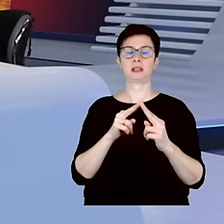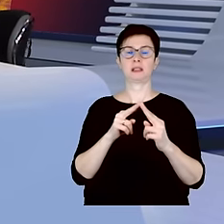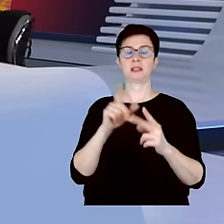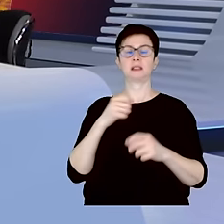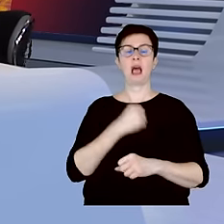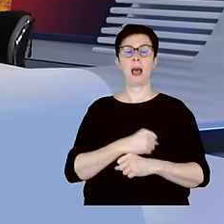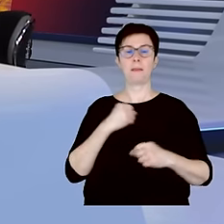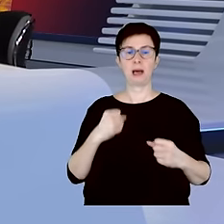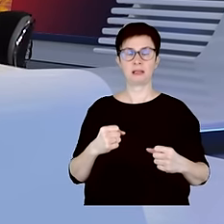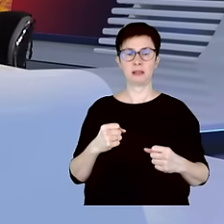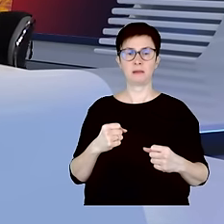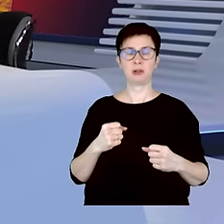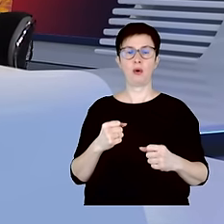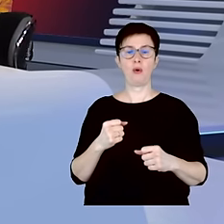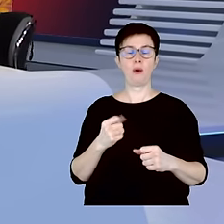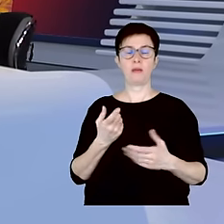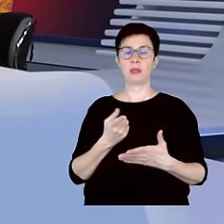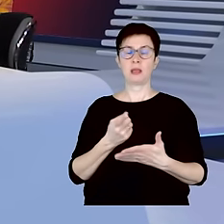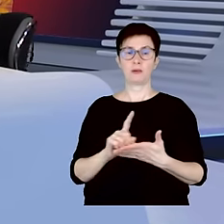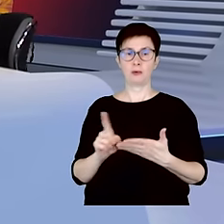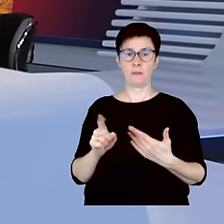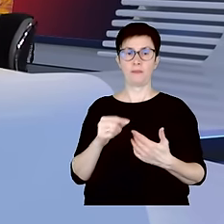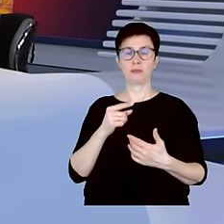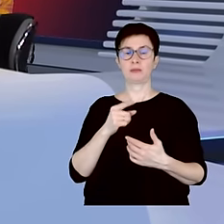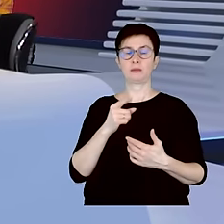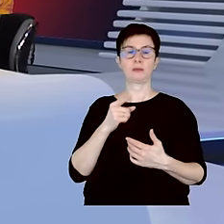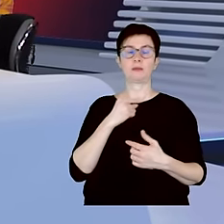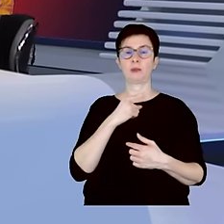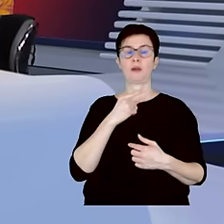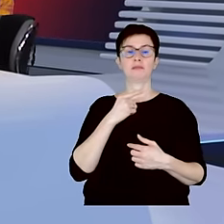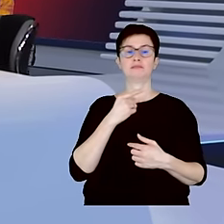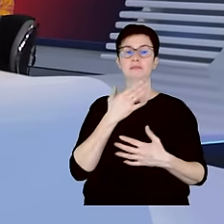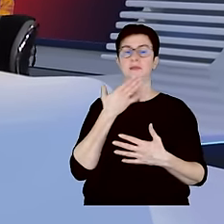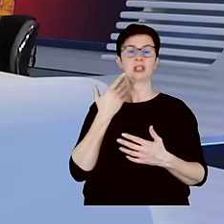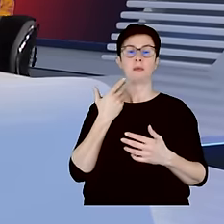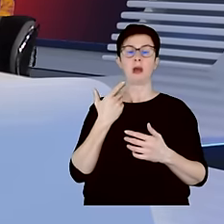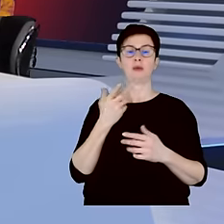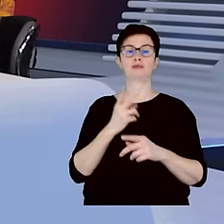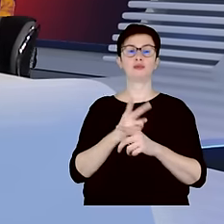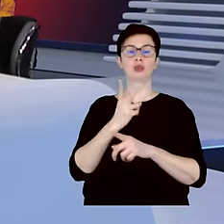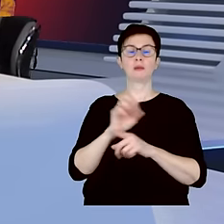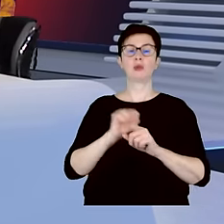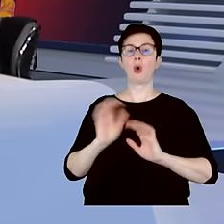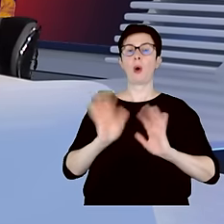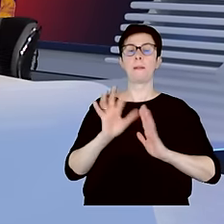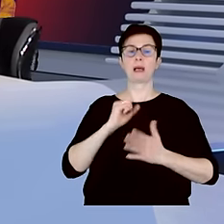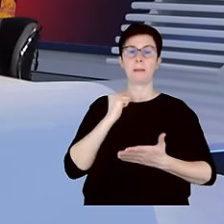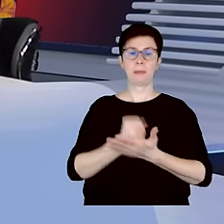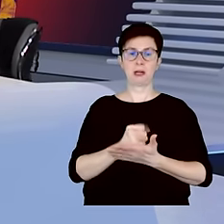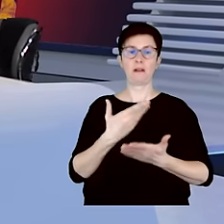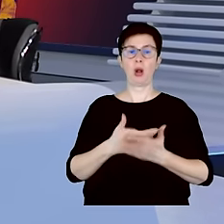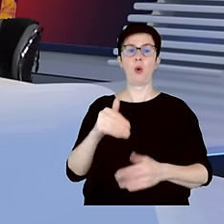z konsulatem. Uważał, że nie ma dostępu do opieki prawnej właściwej, głodował i